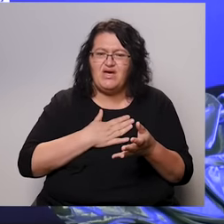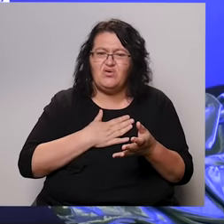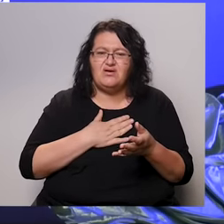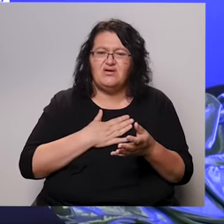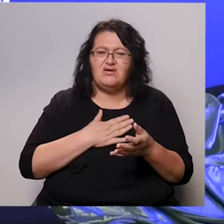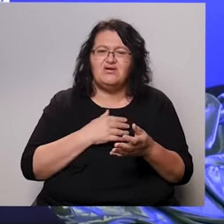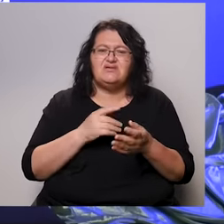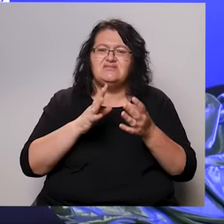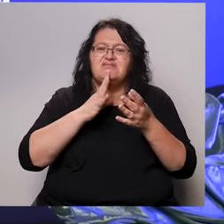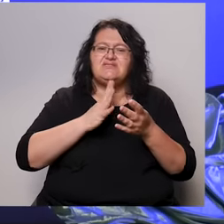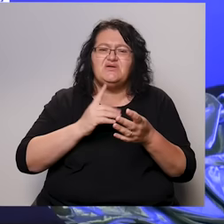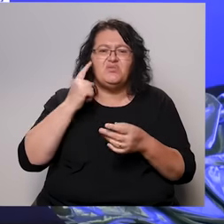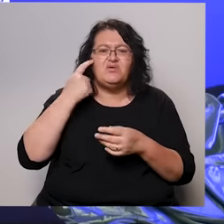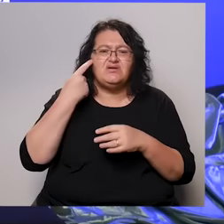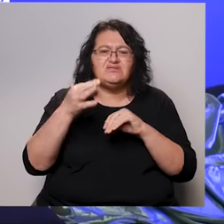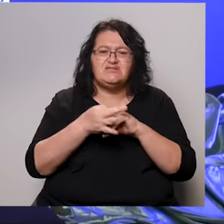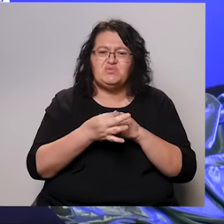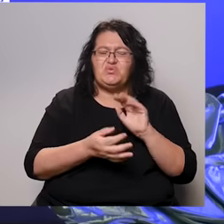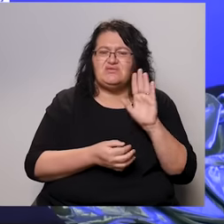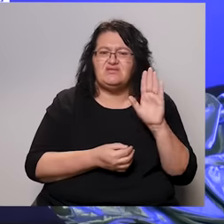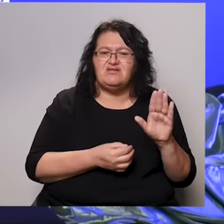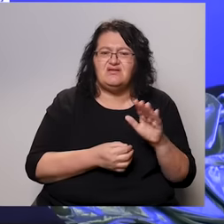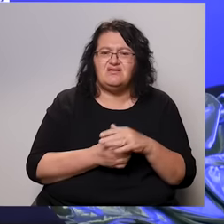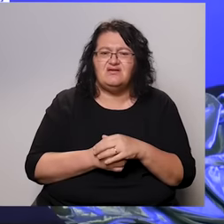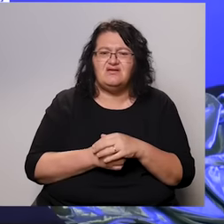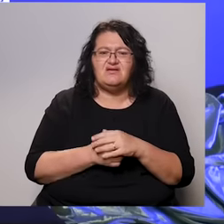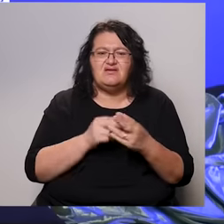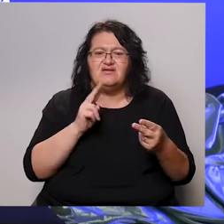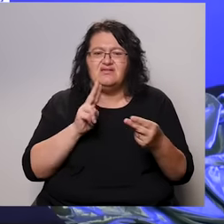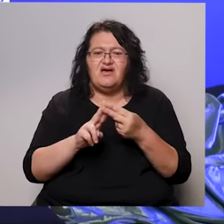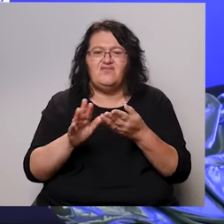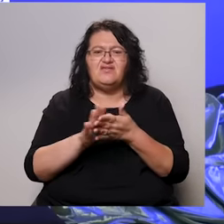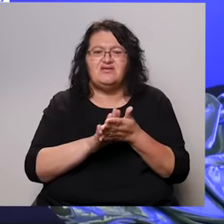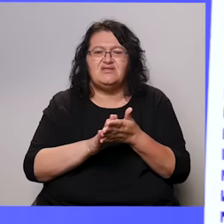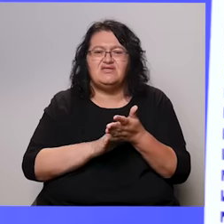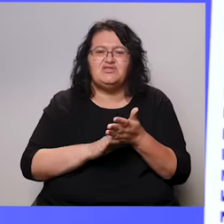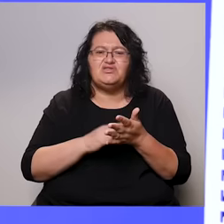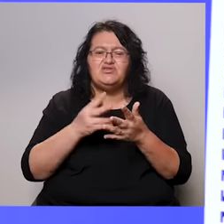ar fi pur și simplu un gând al soției tale, n-ai fi întâlnit nicio piedică.